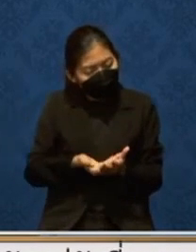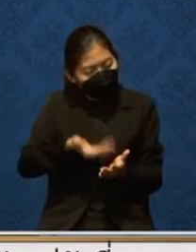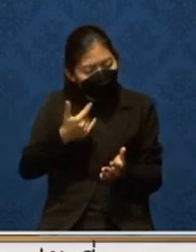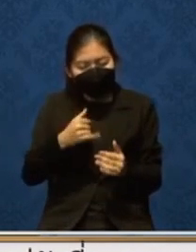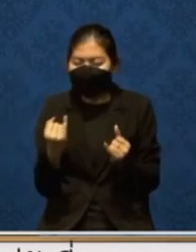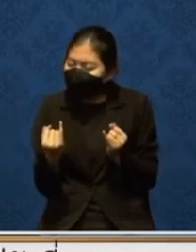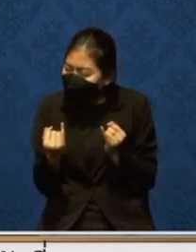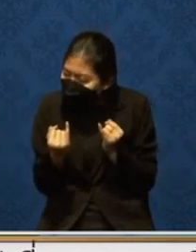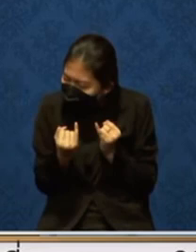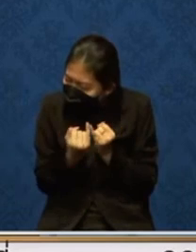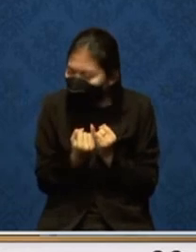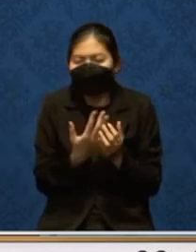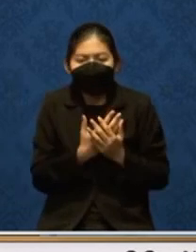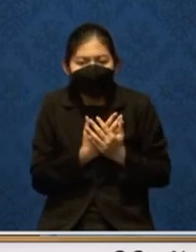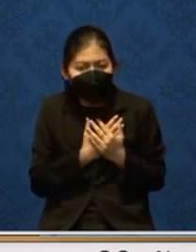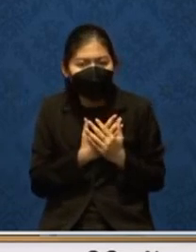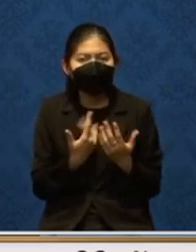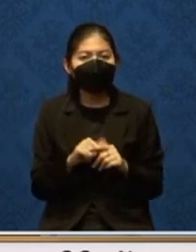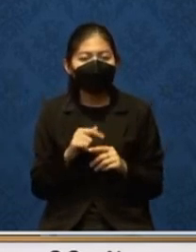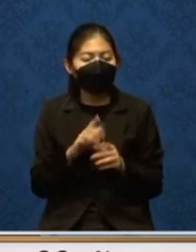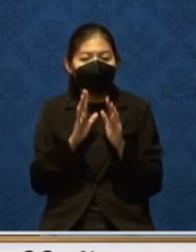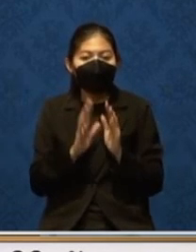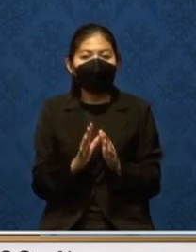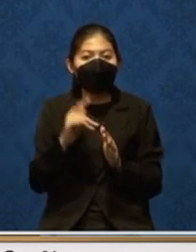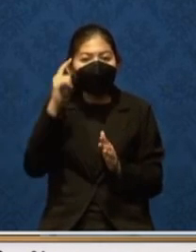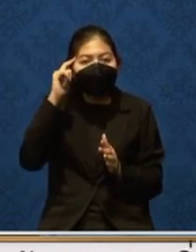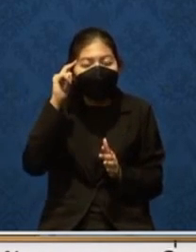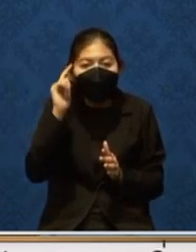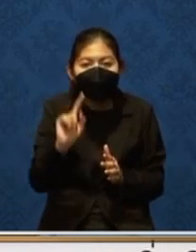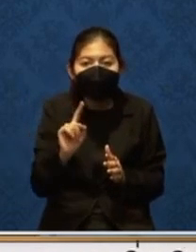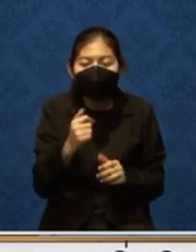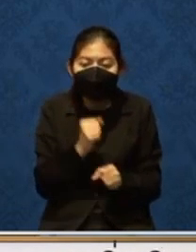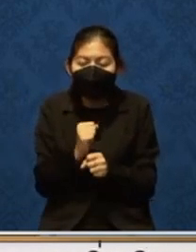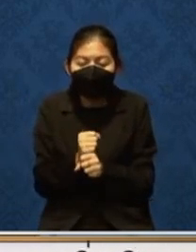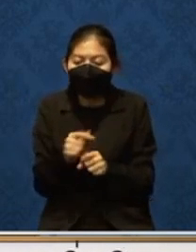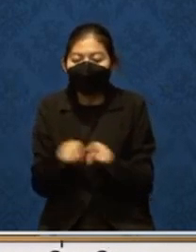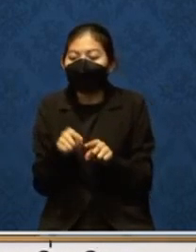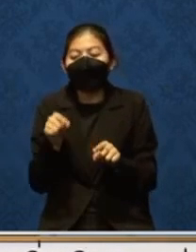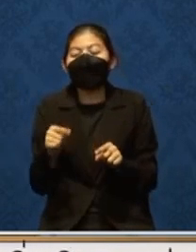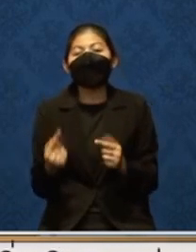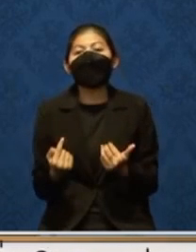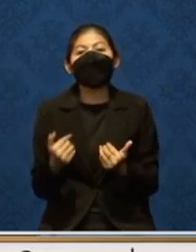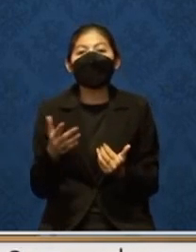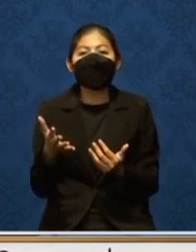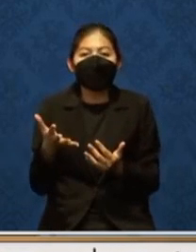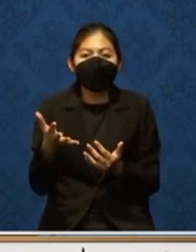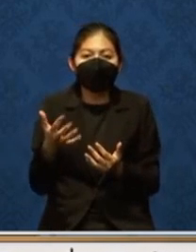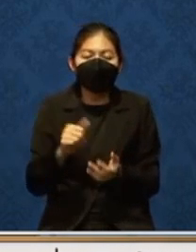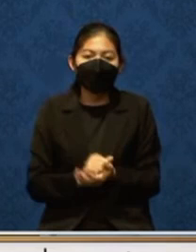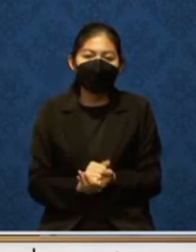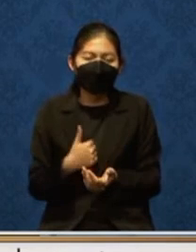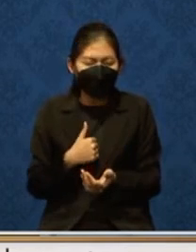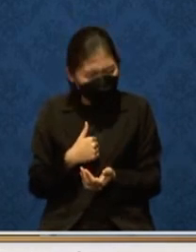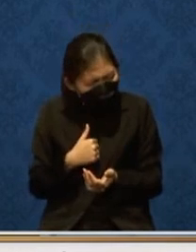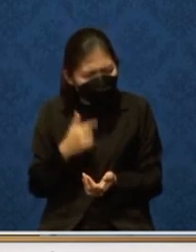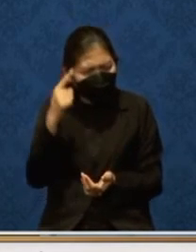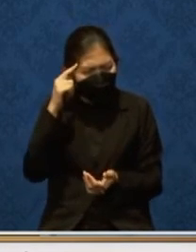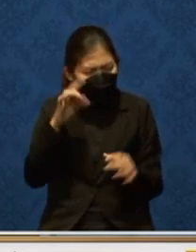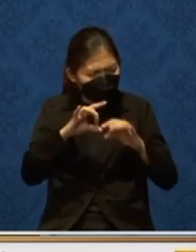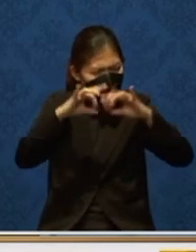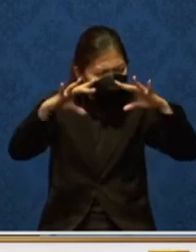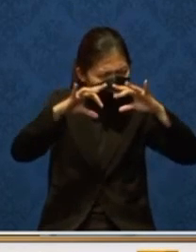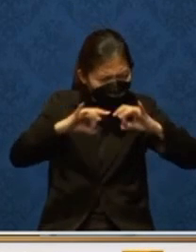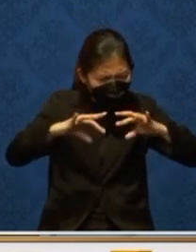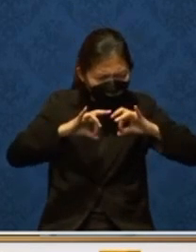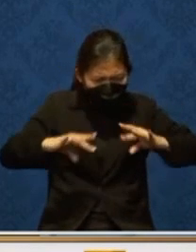ิกัมากแค่ไหนไม่มีคนสติด-ดี-ี่ไหนเขาทำกแบบนี้ครับทุกอย่างนมดไม่สมเหต daquiมผลเลยมาแต่